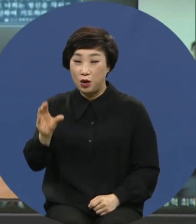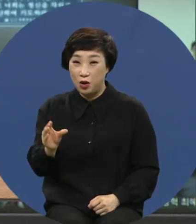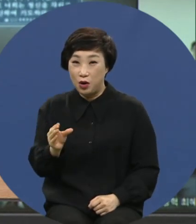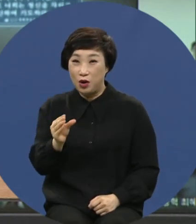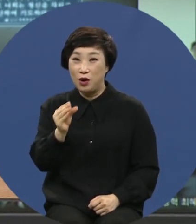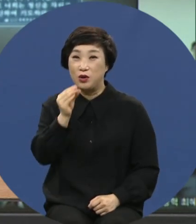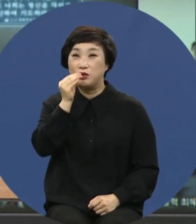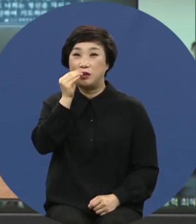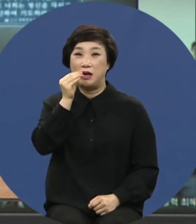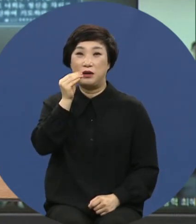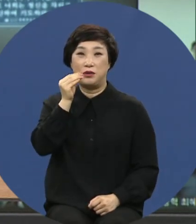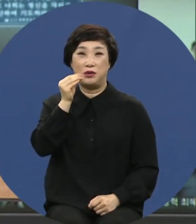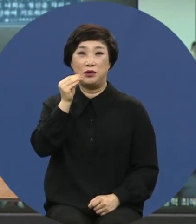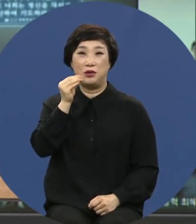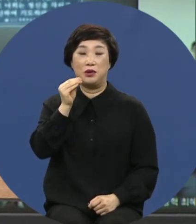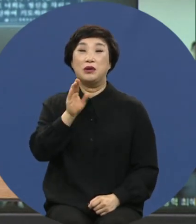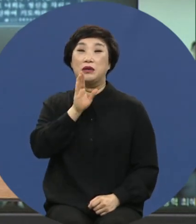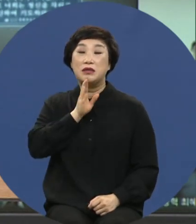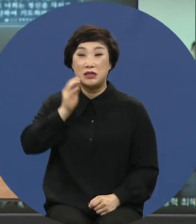거룩하고